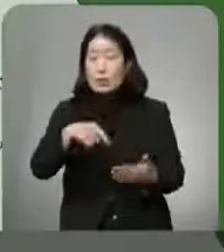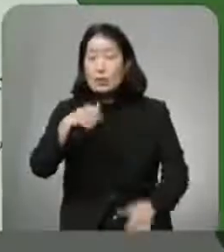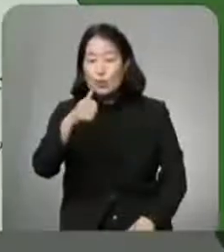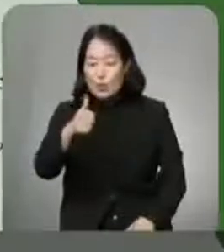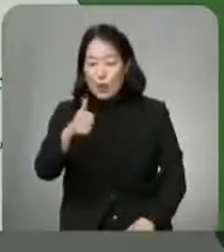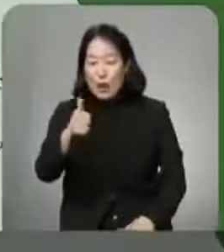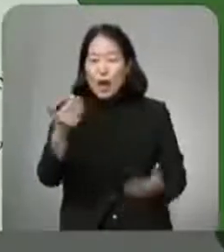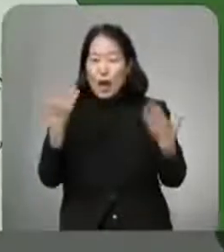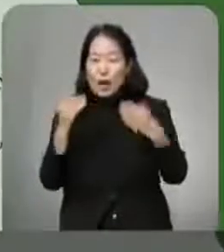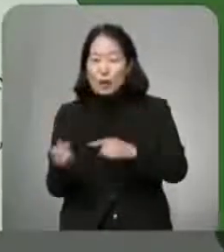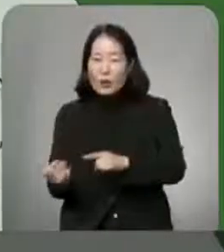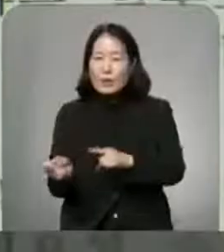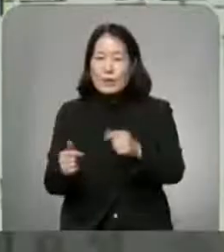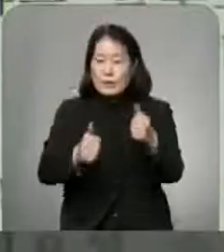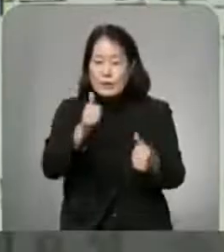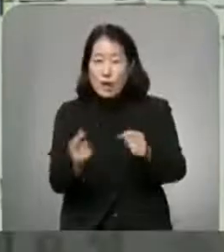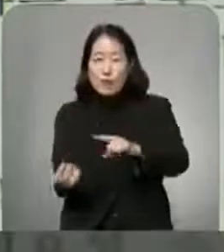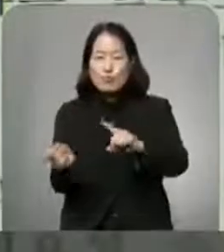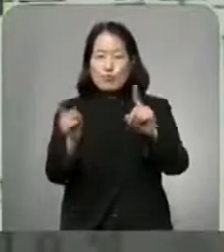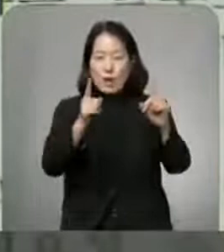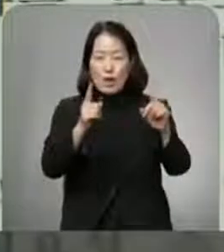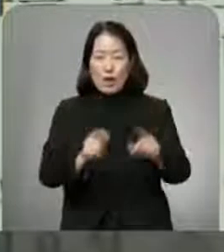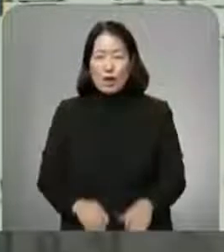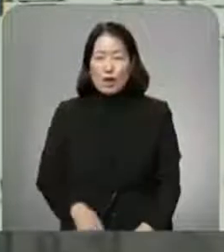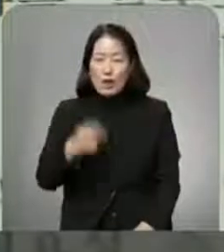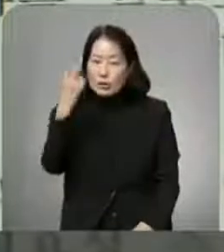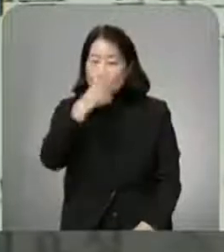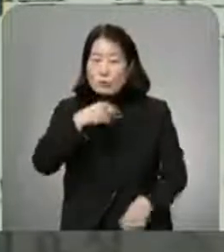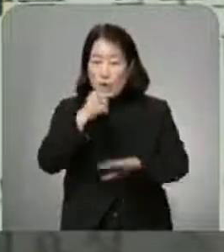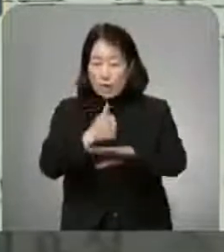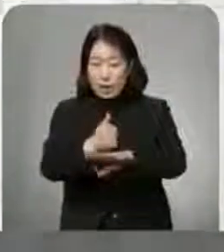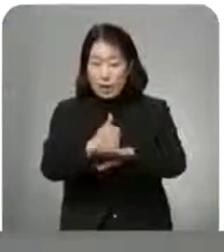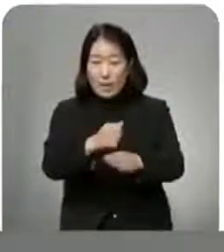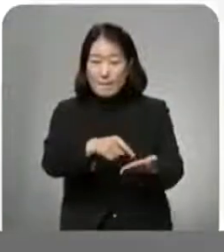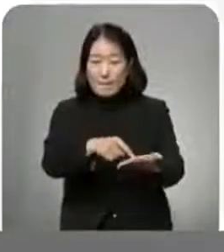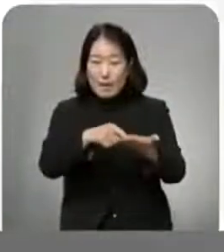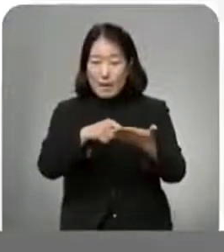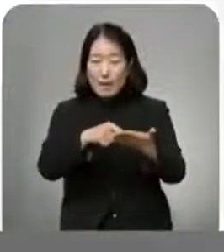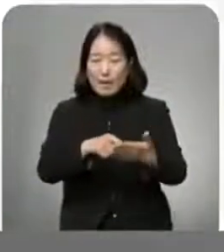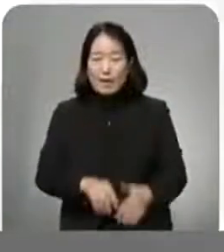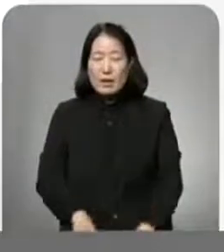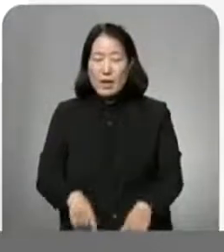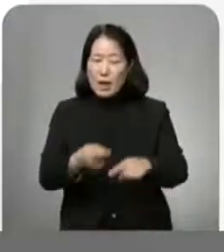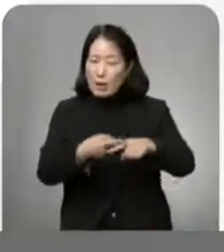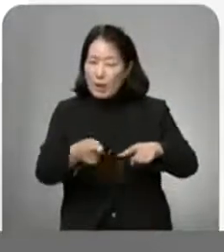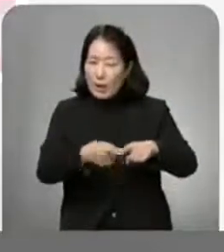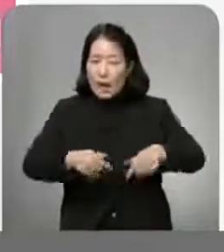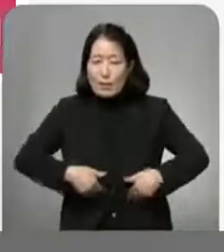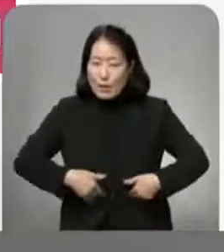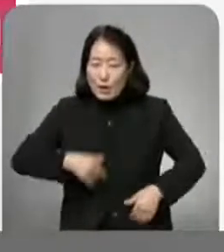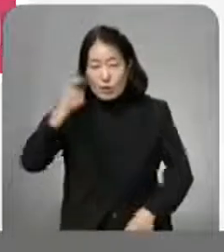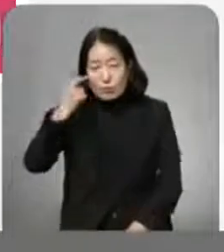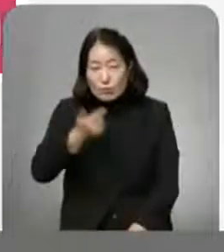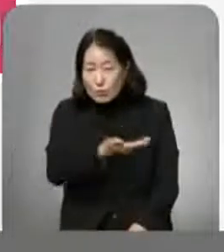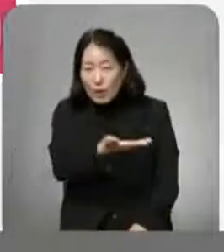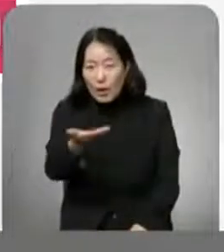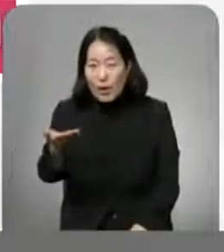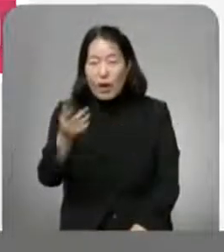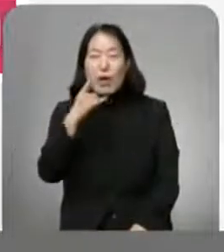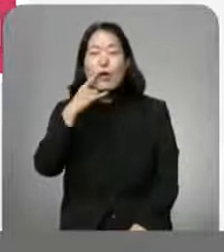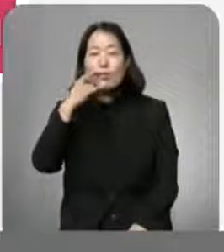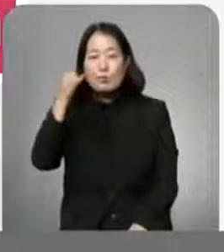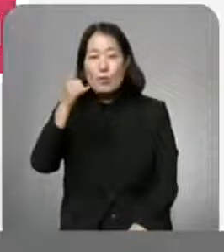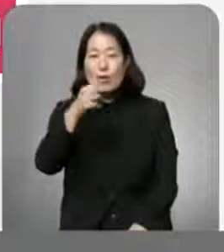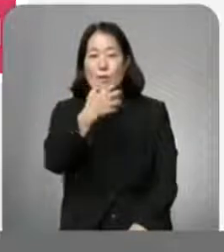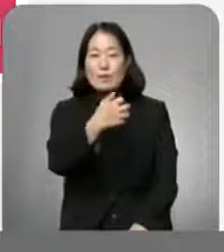학교 시험 부활 정책 강원도교육청에 설문조사 결과입니다 우선 평가가 필요하냐는 질문에 대해